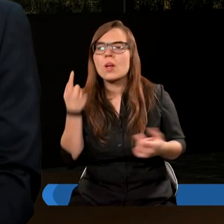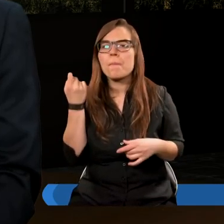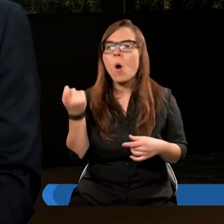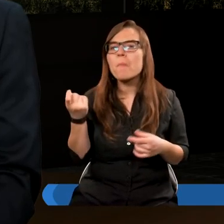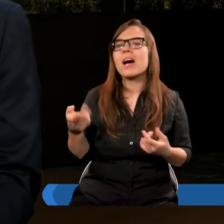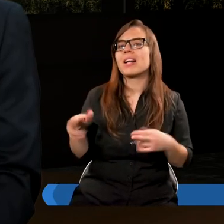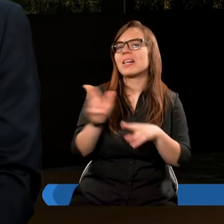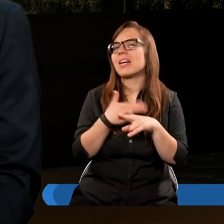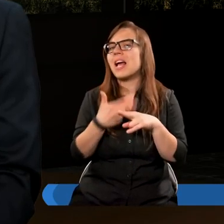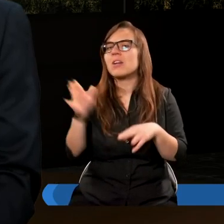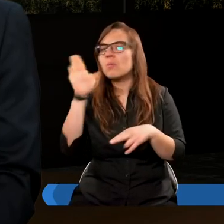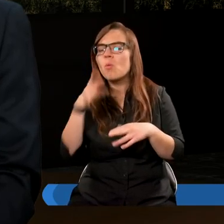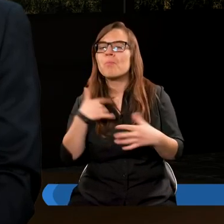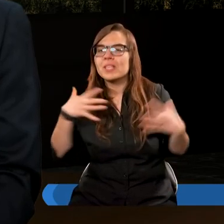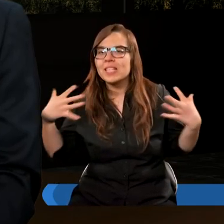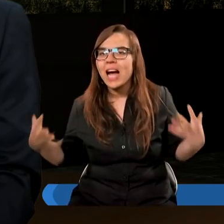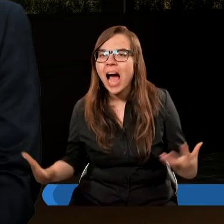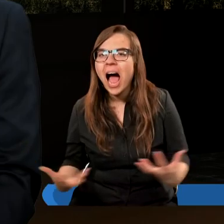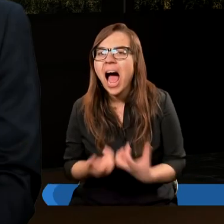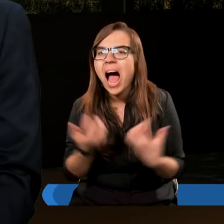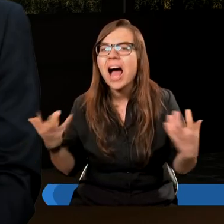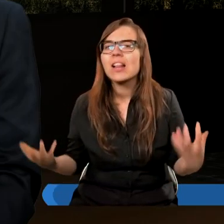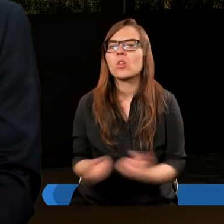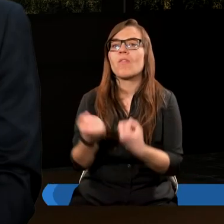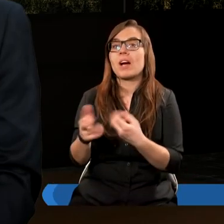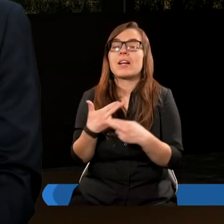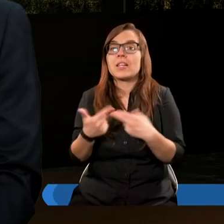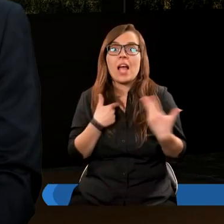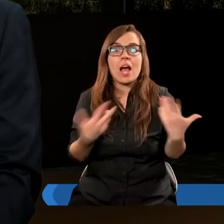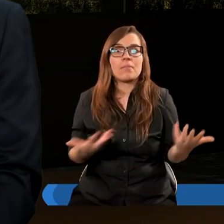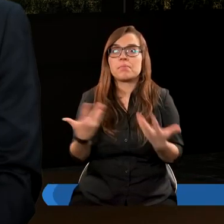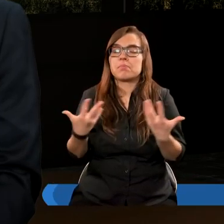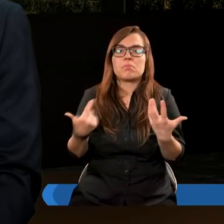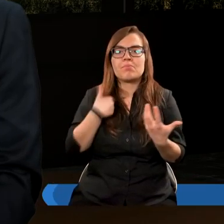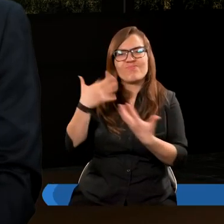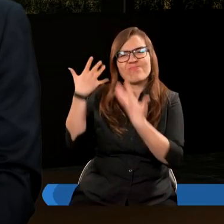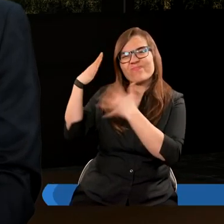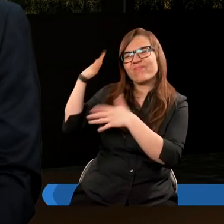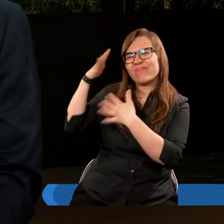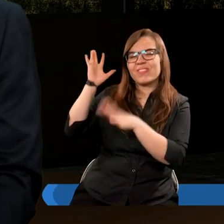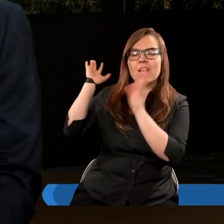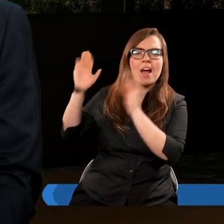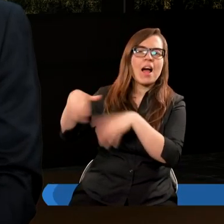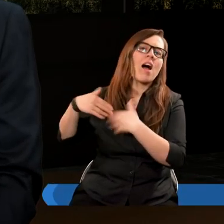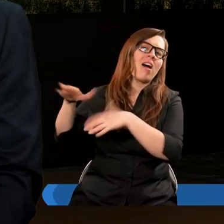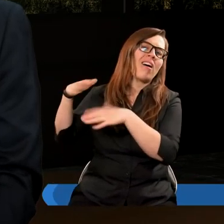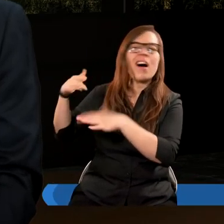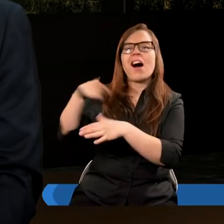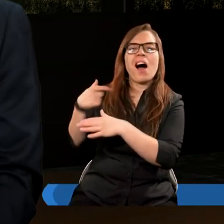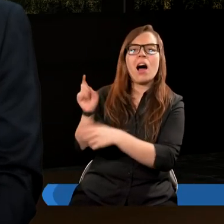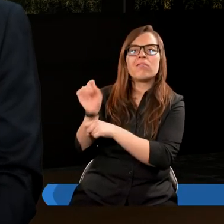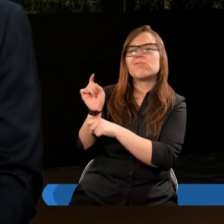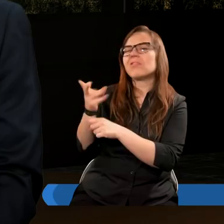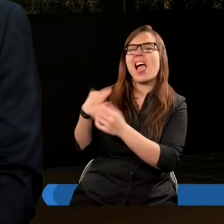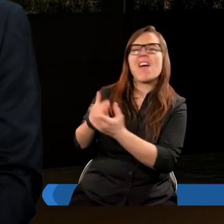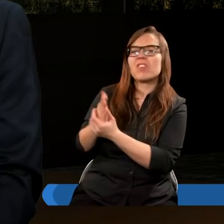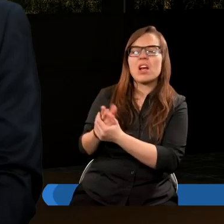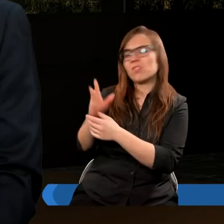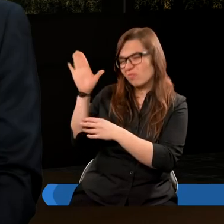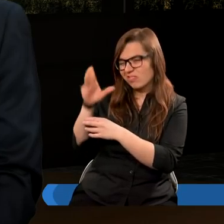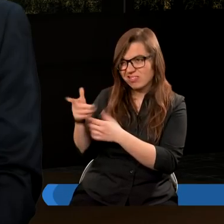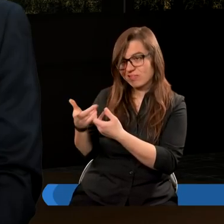Pan Bóg mnie ratował, nawet kiedy ja zupełnie na Niego nie zważałem i nawet w Niego nie wierzyłem, to